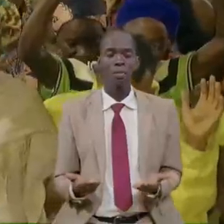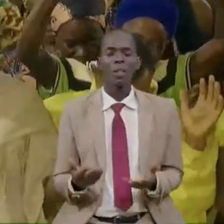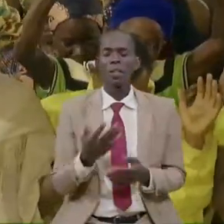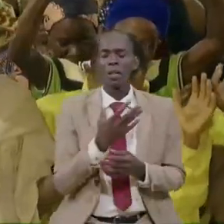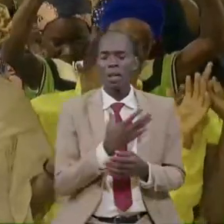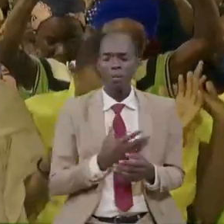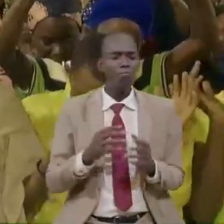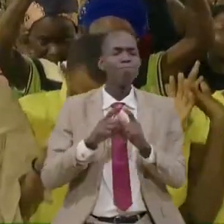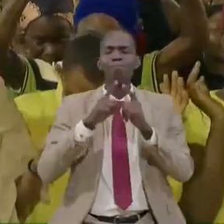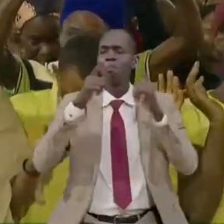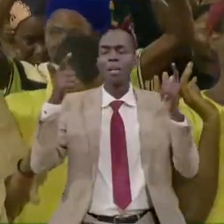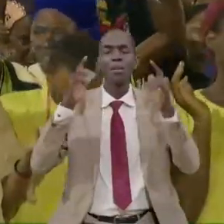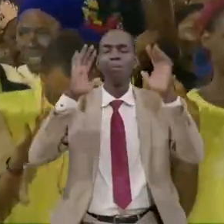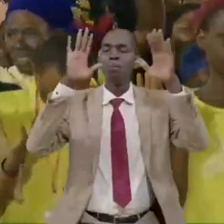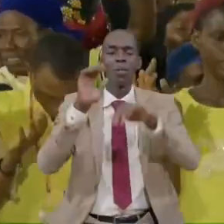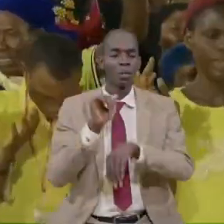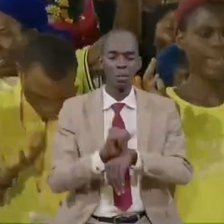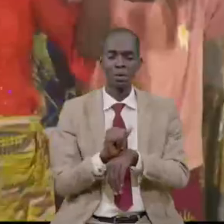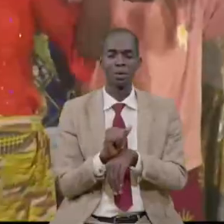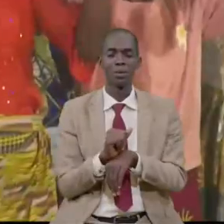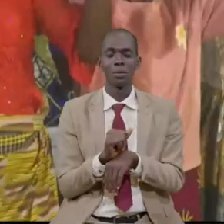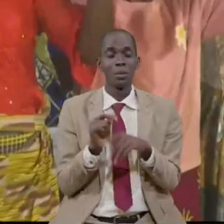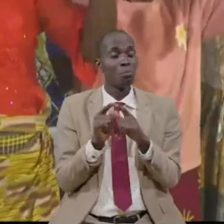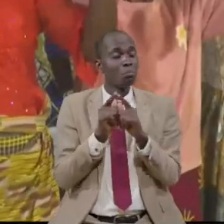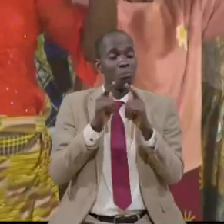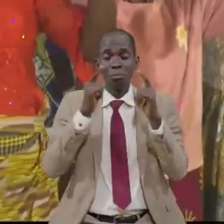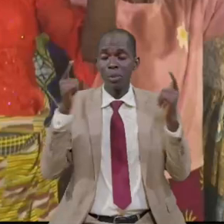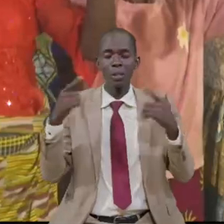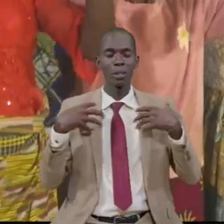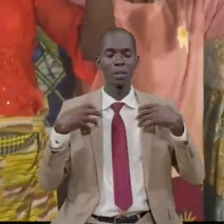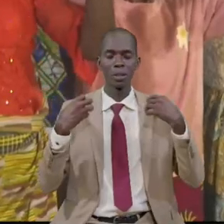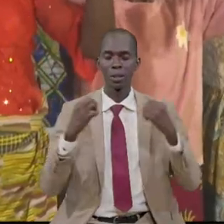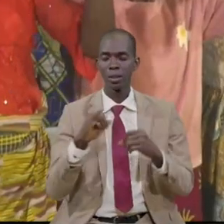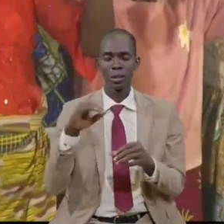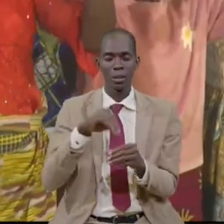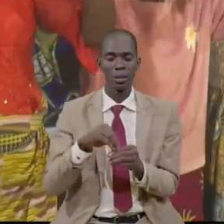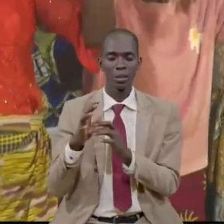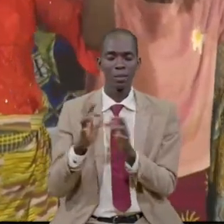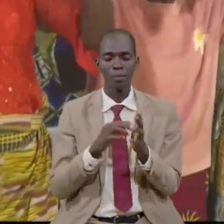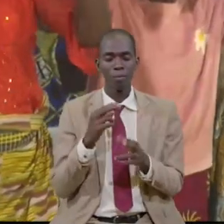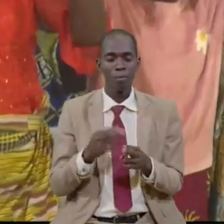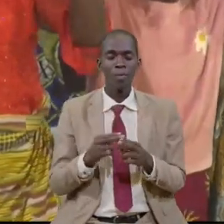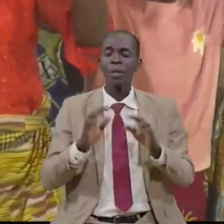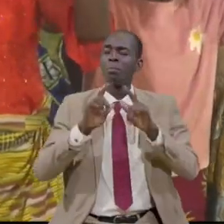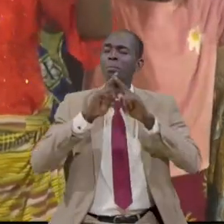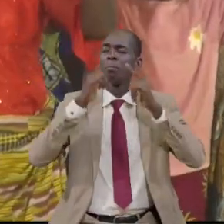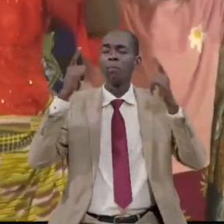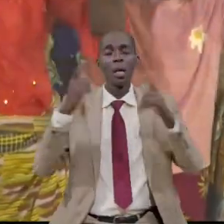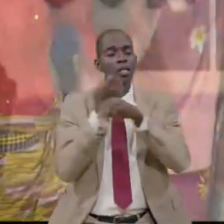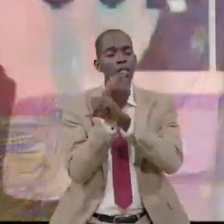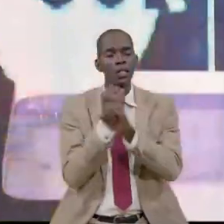ait de plus grands miracles, qu'il y ait de grandes guérisons, qu'il y ait de grands saluts,